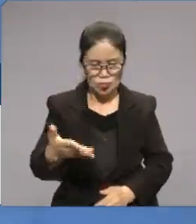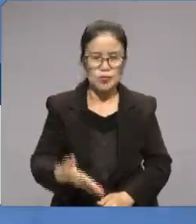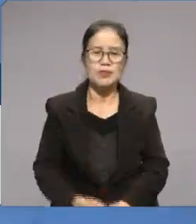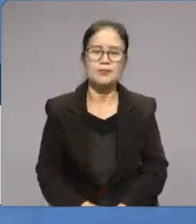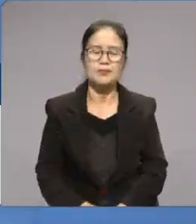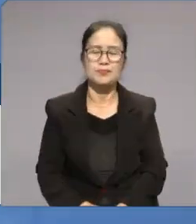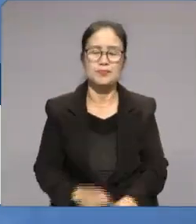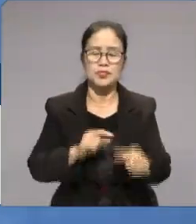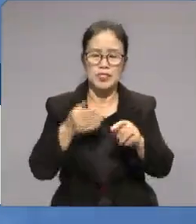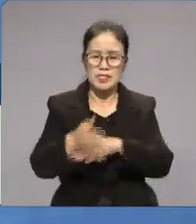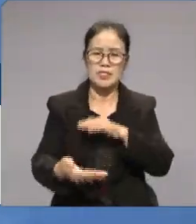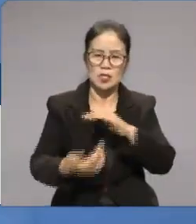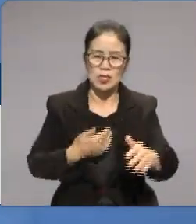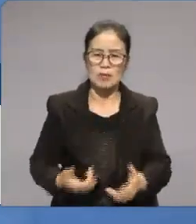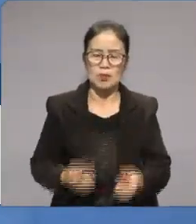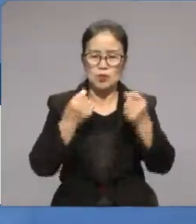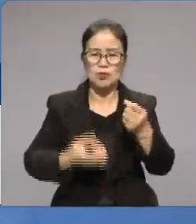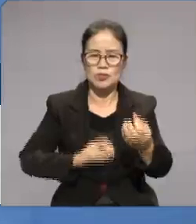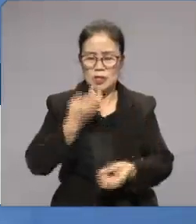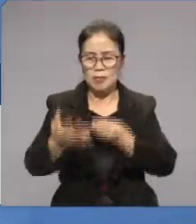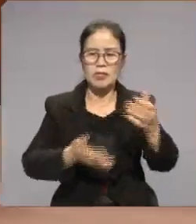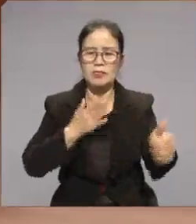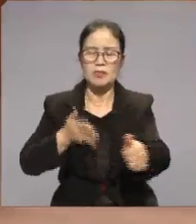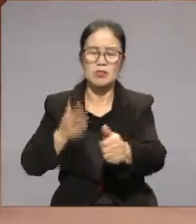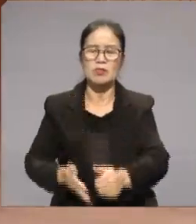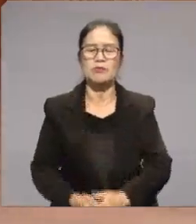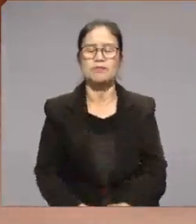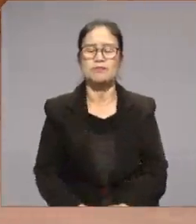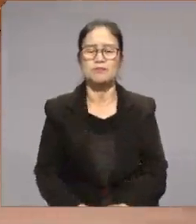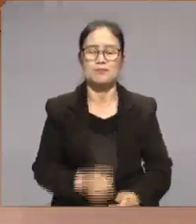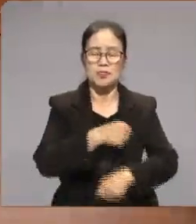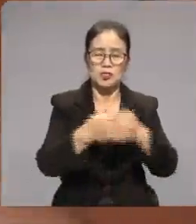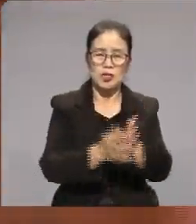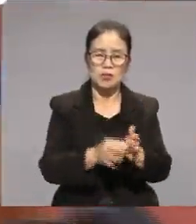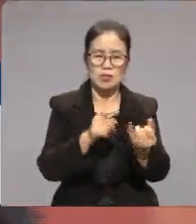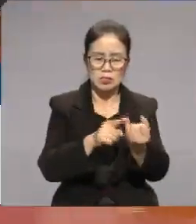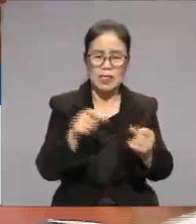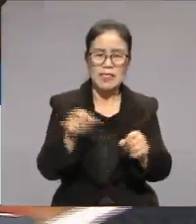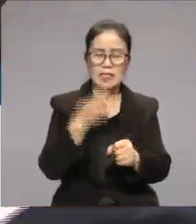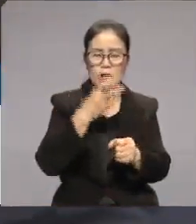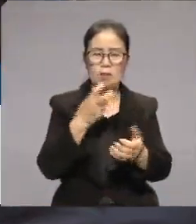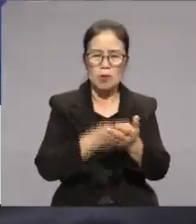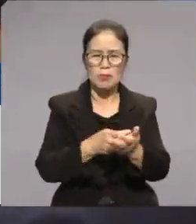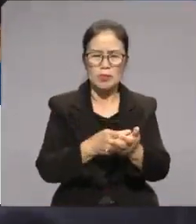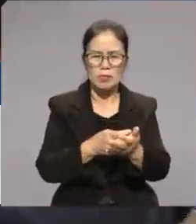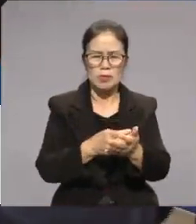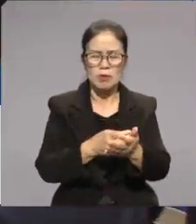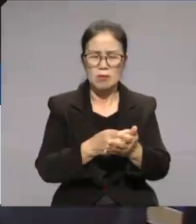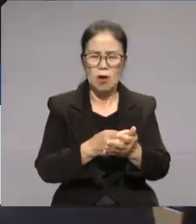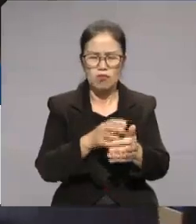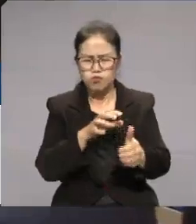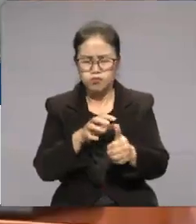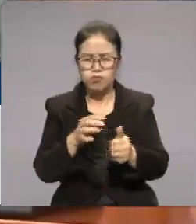계십니다. 더 늦기 전에 모두 자백하십시오. 민주당은 김건희 여사 특검법이 꽉 막힌 상황에서